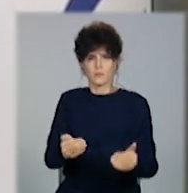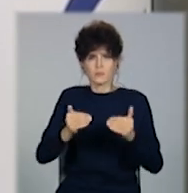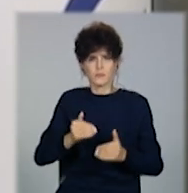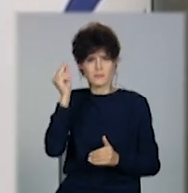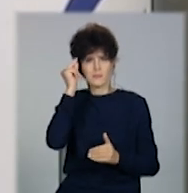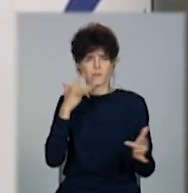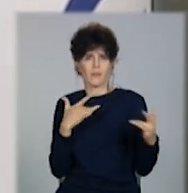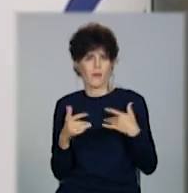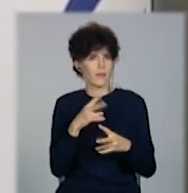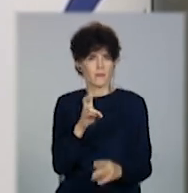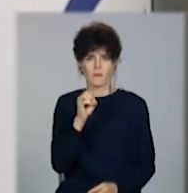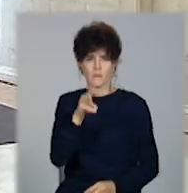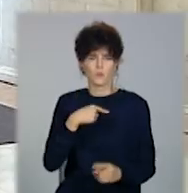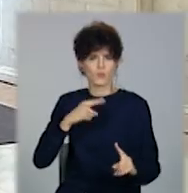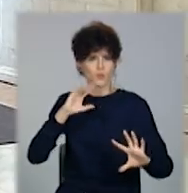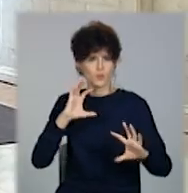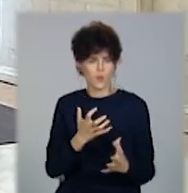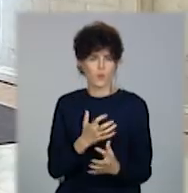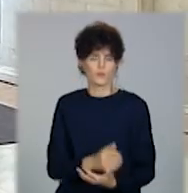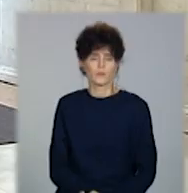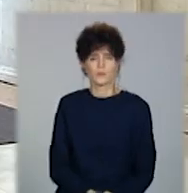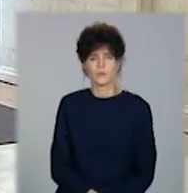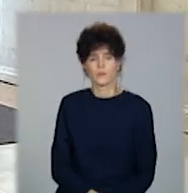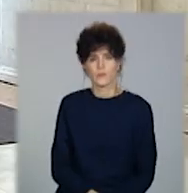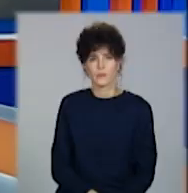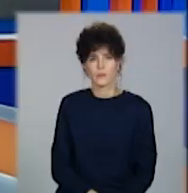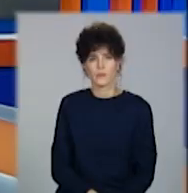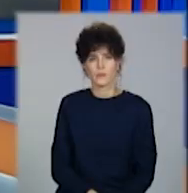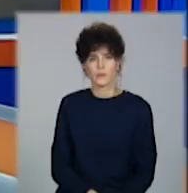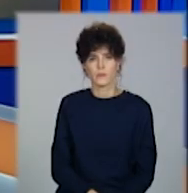зайняти якісь позиції або захопити якесь місто.